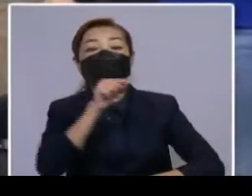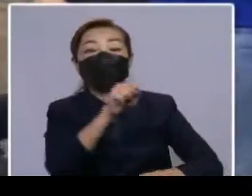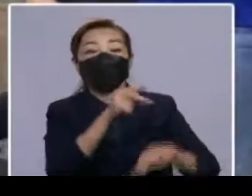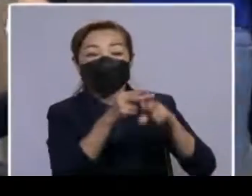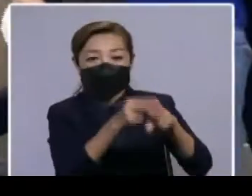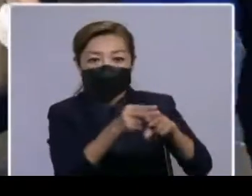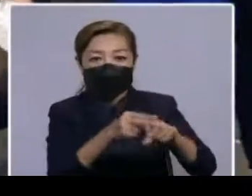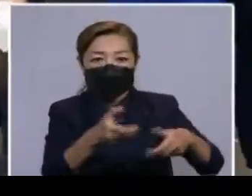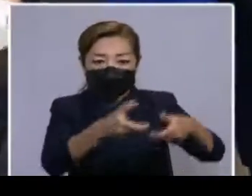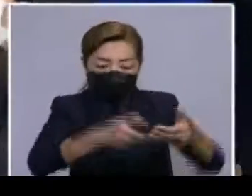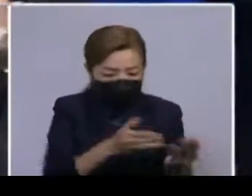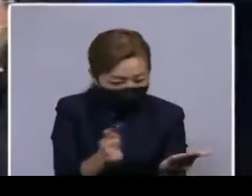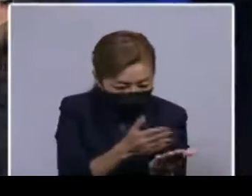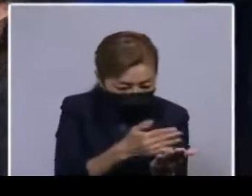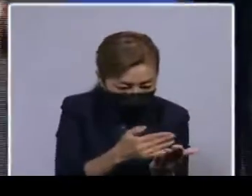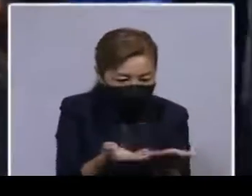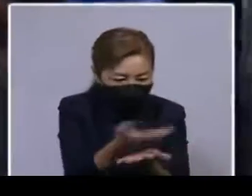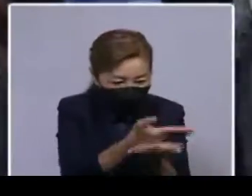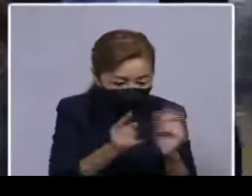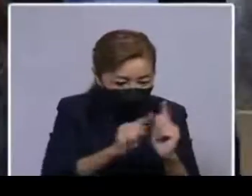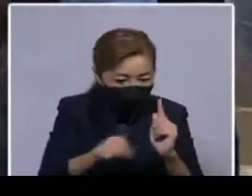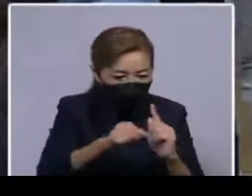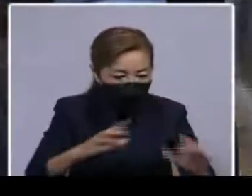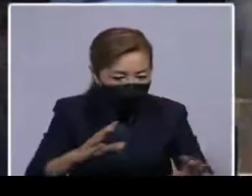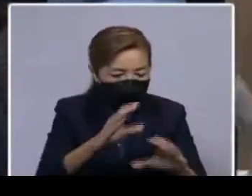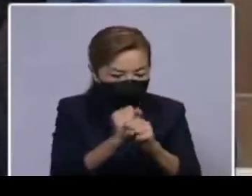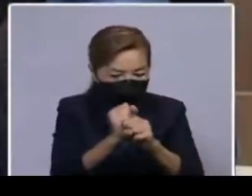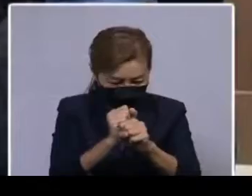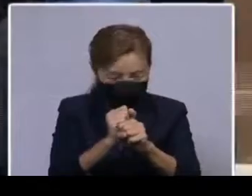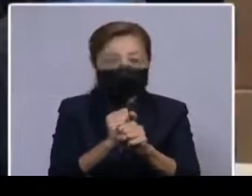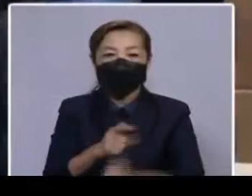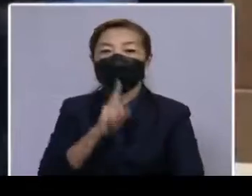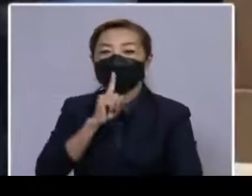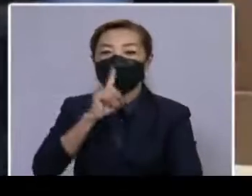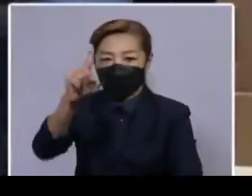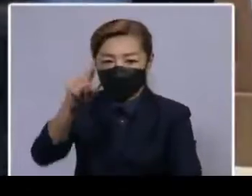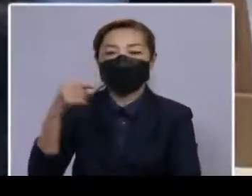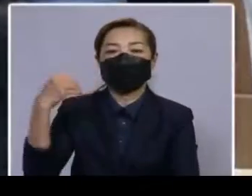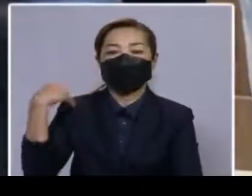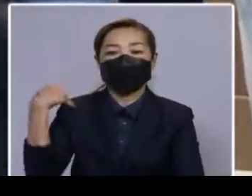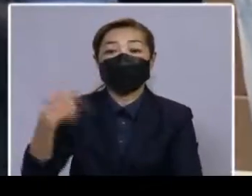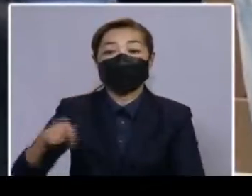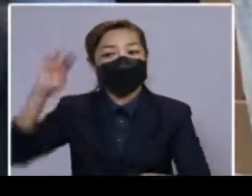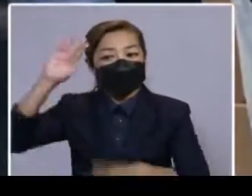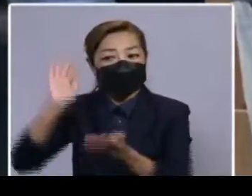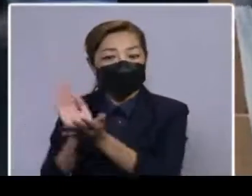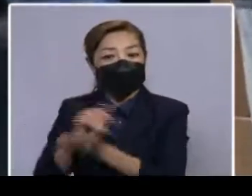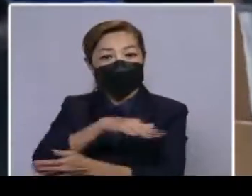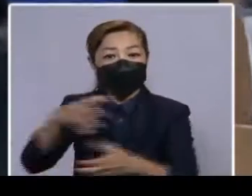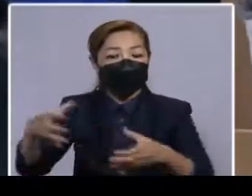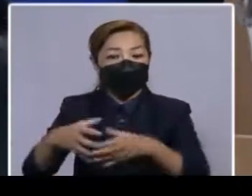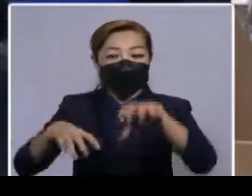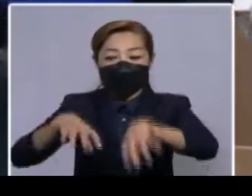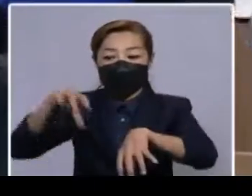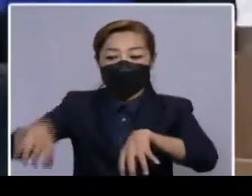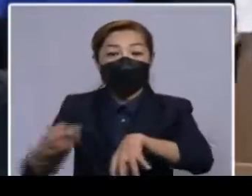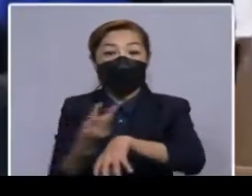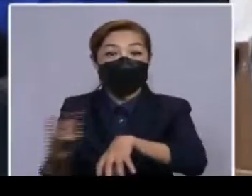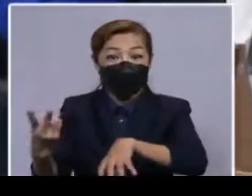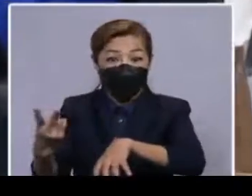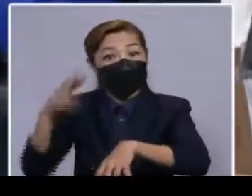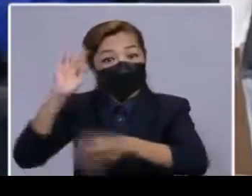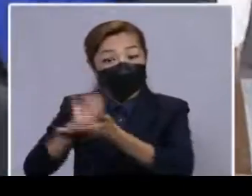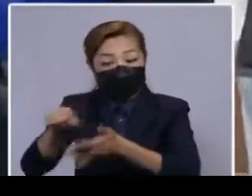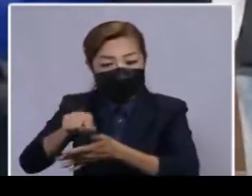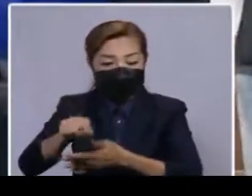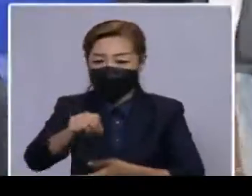สำนวนนำไปสู่ความเห็นสั่งฟ้องผู้ต้องหาและยืนยันว่าคณะพนักงานสอบสวนทั้ง 2องค์กรไม่มีการ